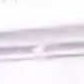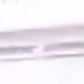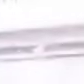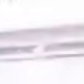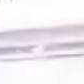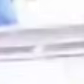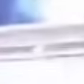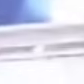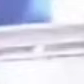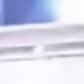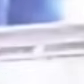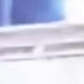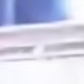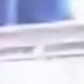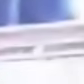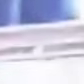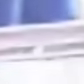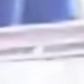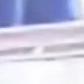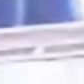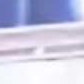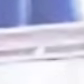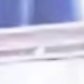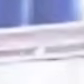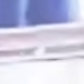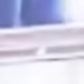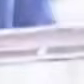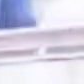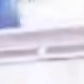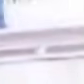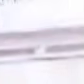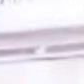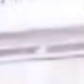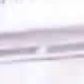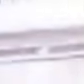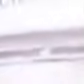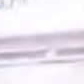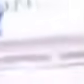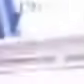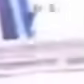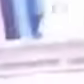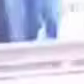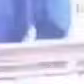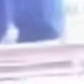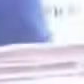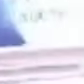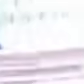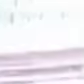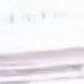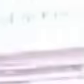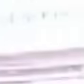uyena owenza umsebenzi olingane nawe magepha ndabe zitha.